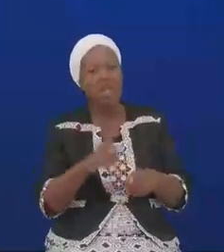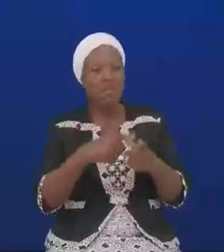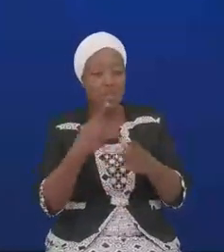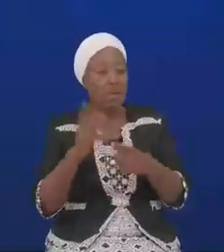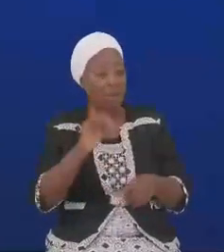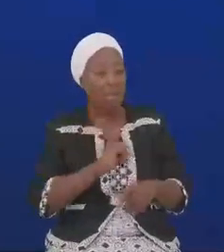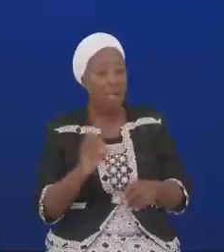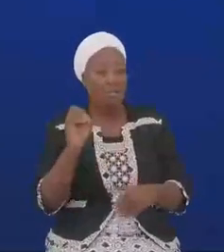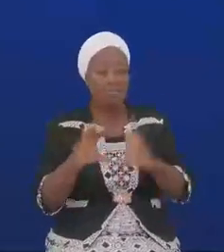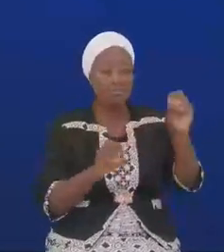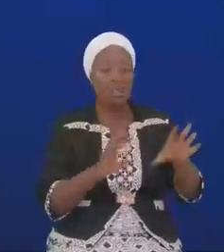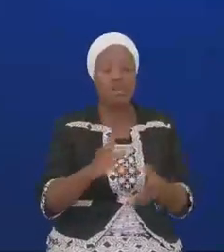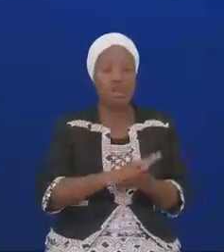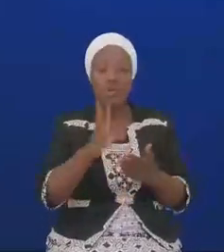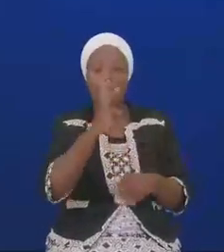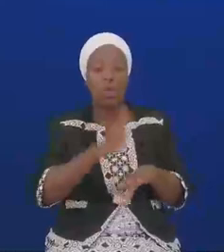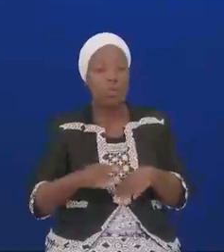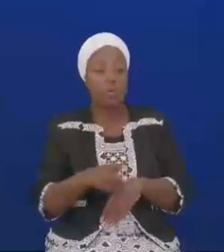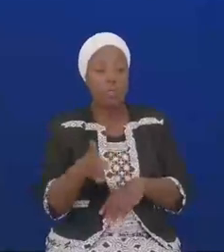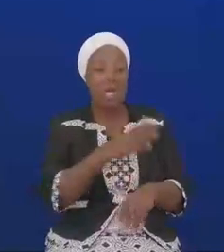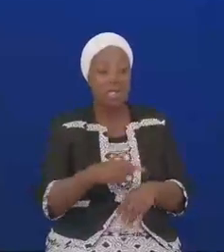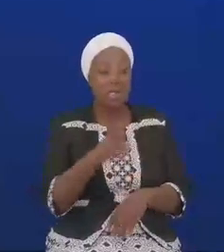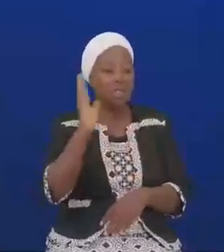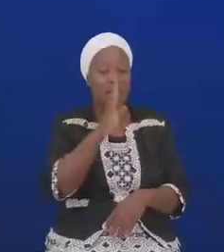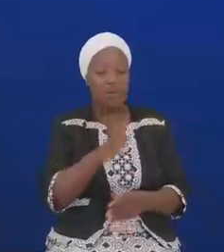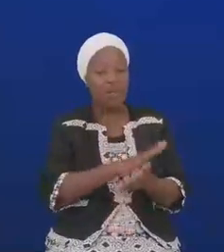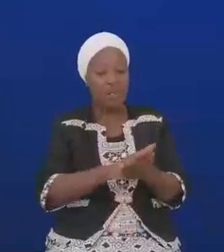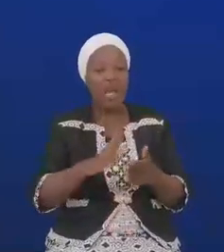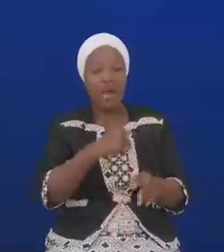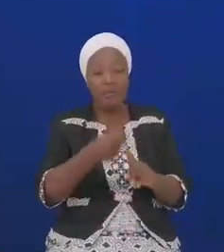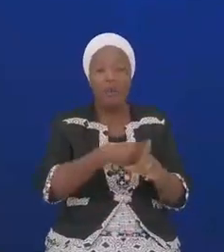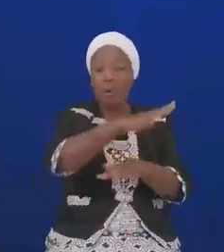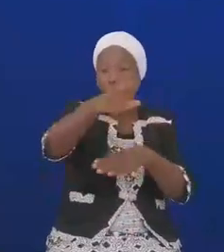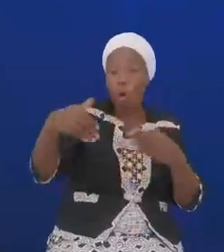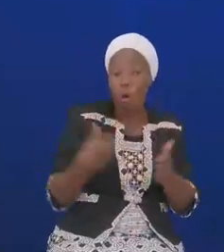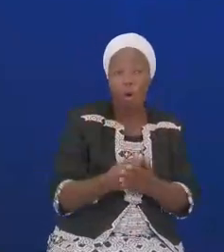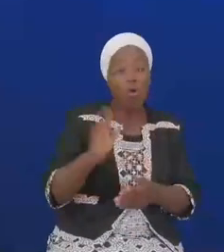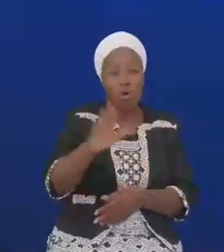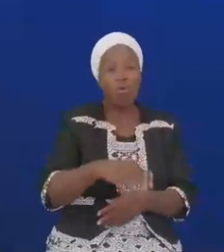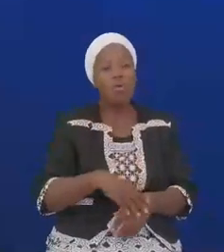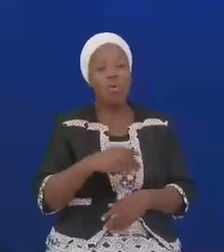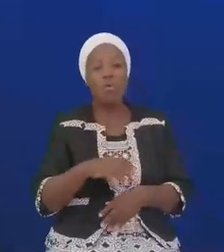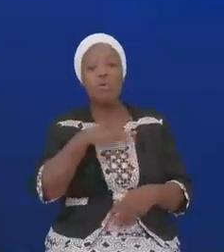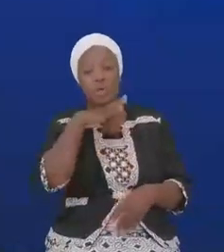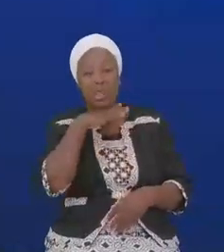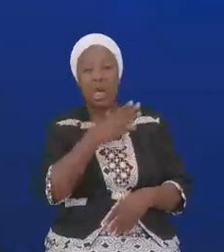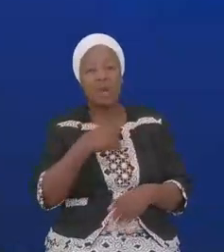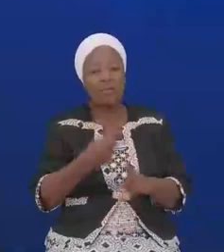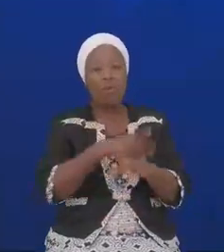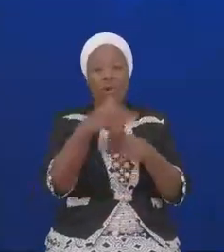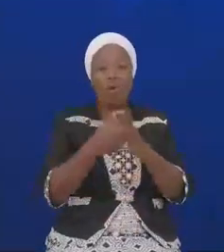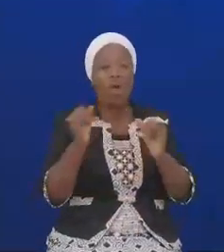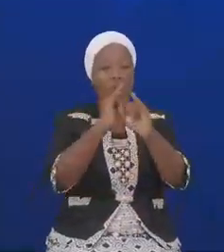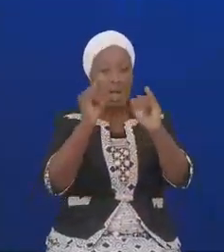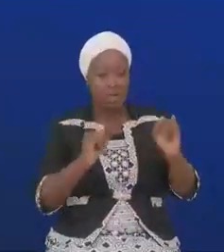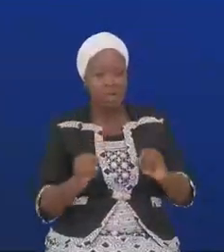pure et vous serez purs. Je vous purifierai de toutes vos souillures et de toutes vos